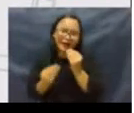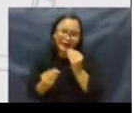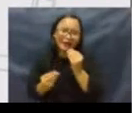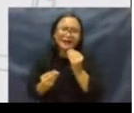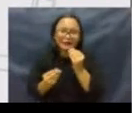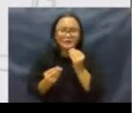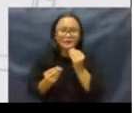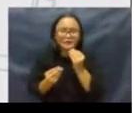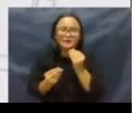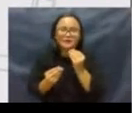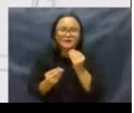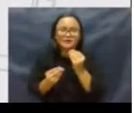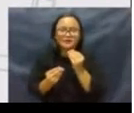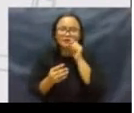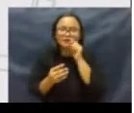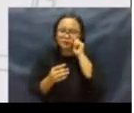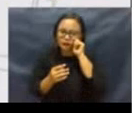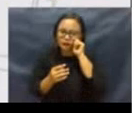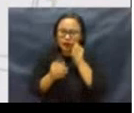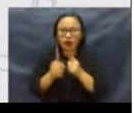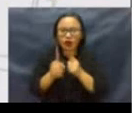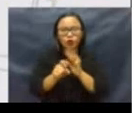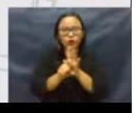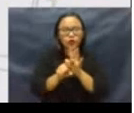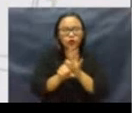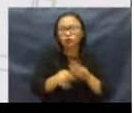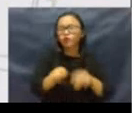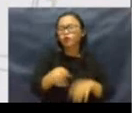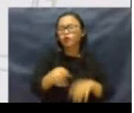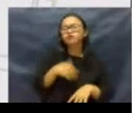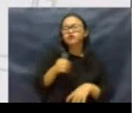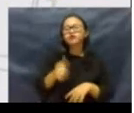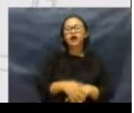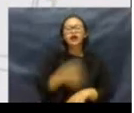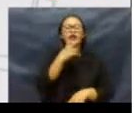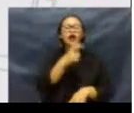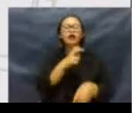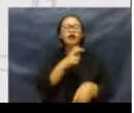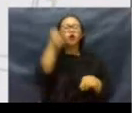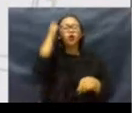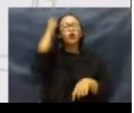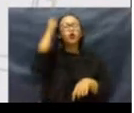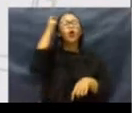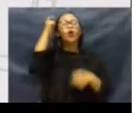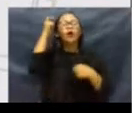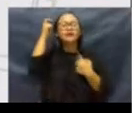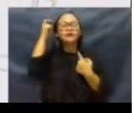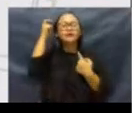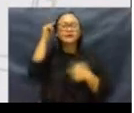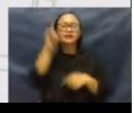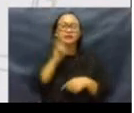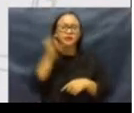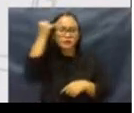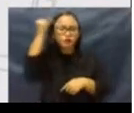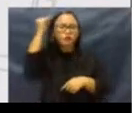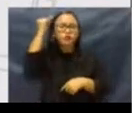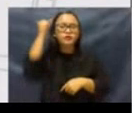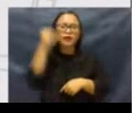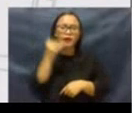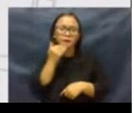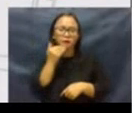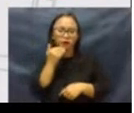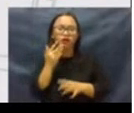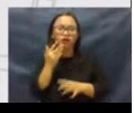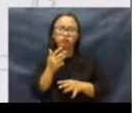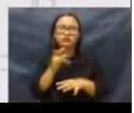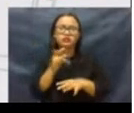Maksud saya, kalau bisa berpikir kritis sebegitu otomatis, dia jadi mendekati refleks atau insting. Yang kedua, nanti saya